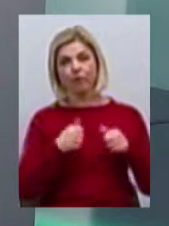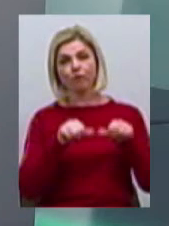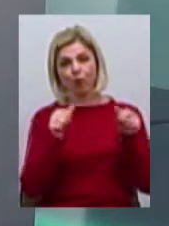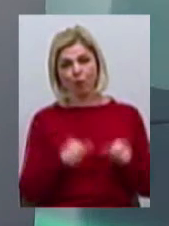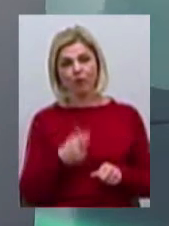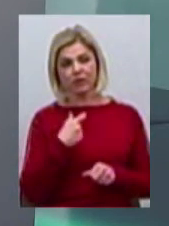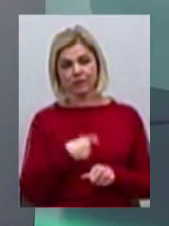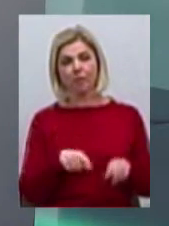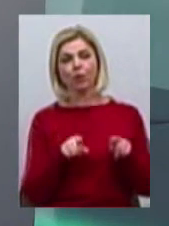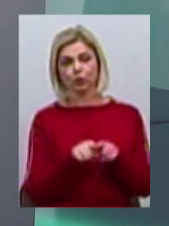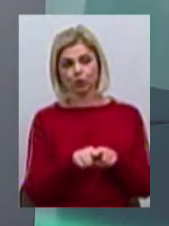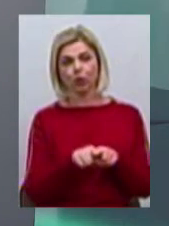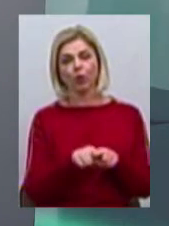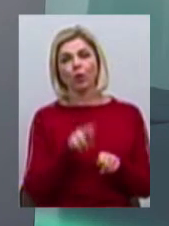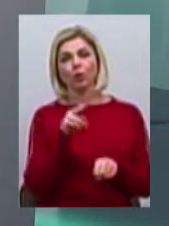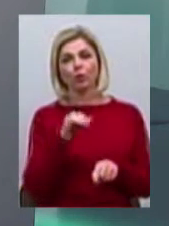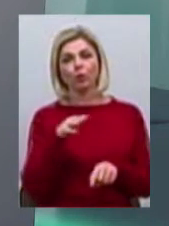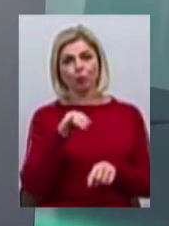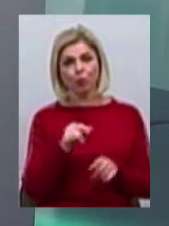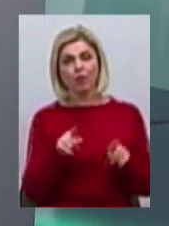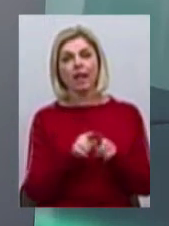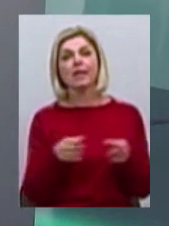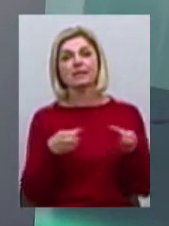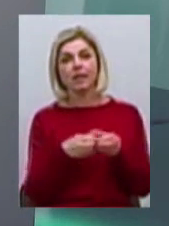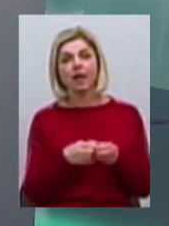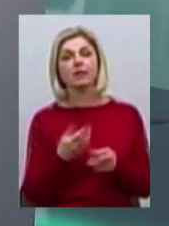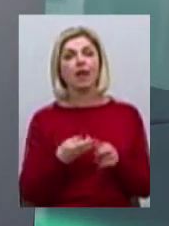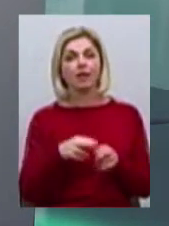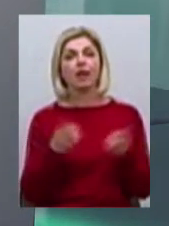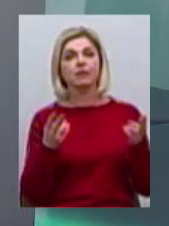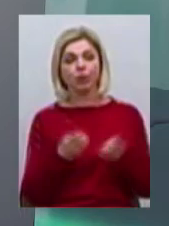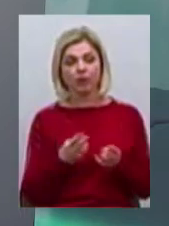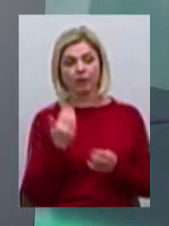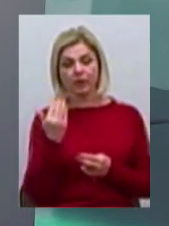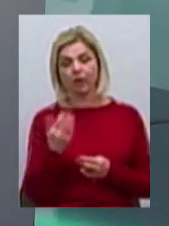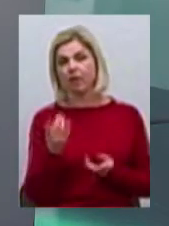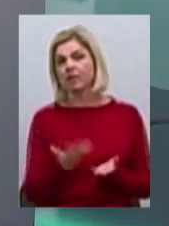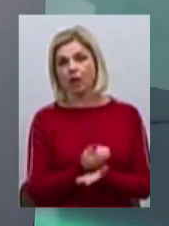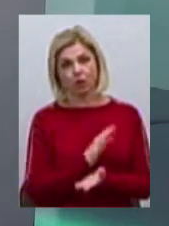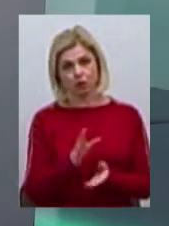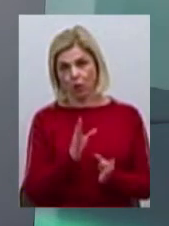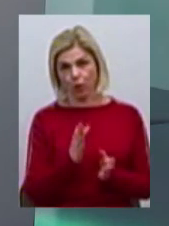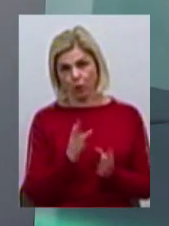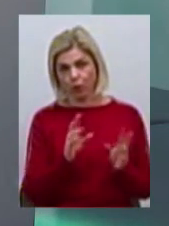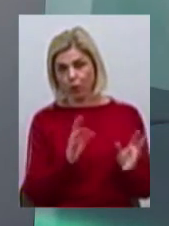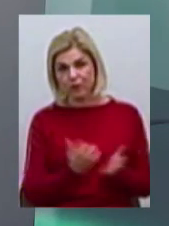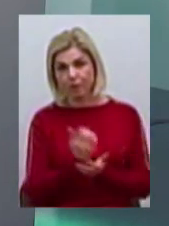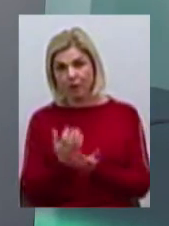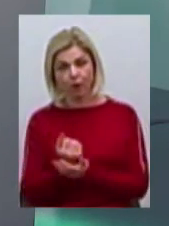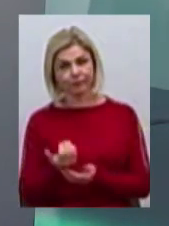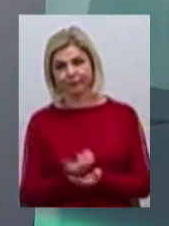собі таку думу, такий склад думи, який йому був потрібен, але в нього він не досягає успіху, так? І